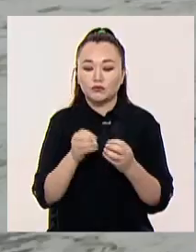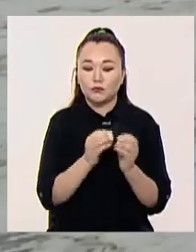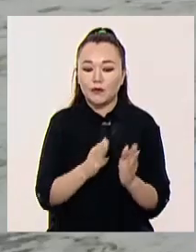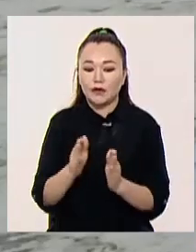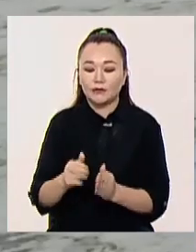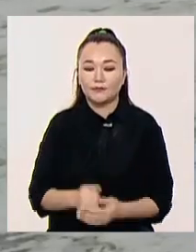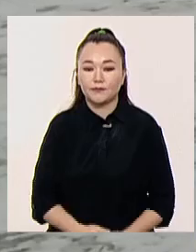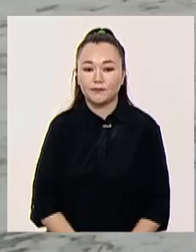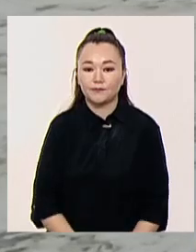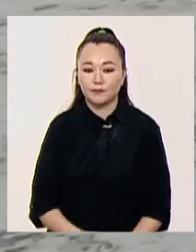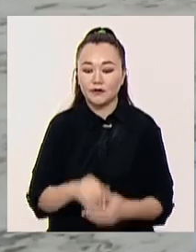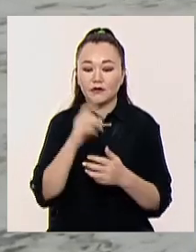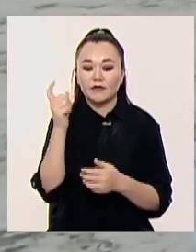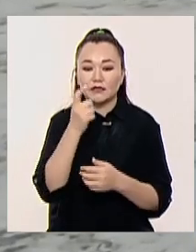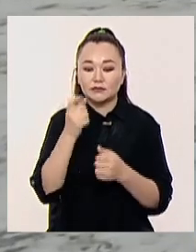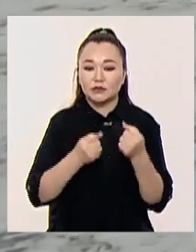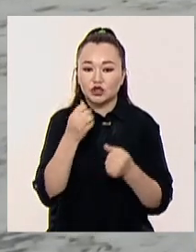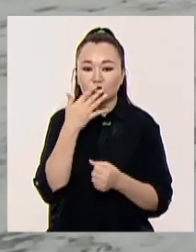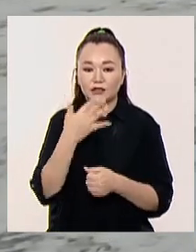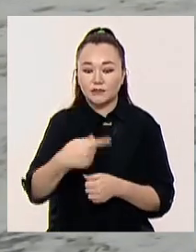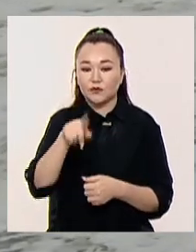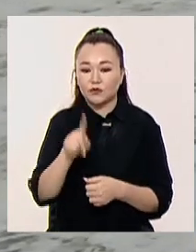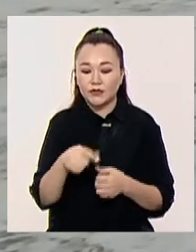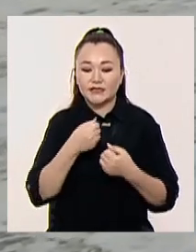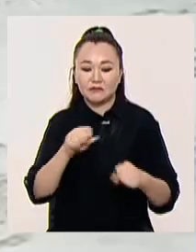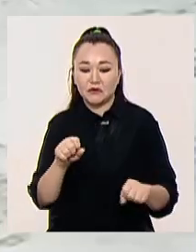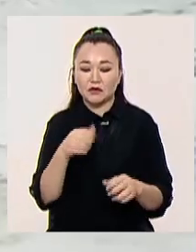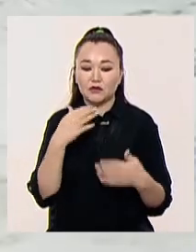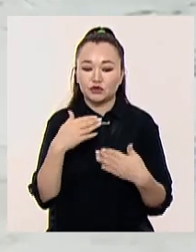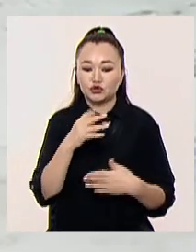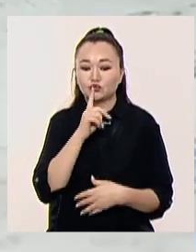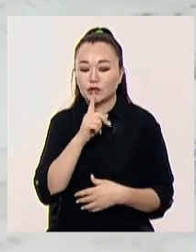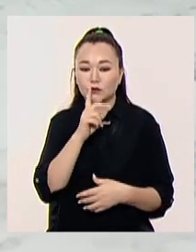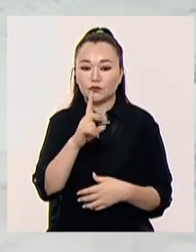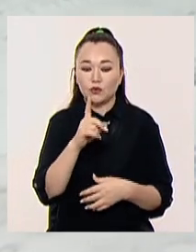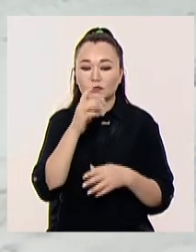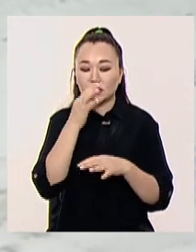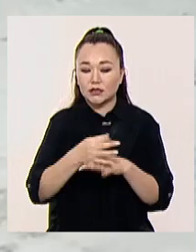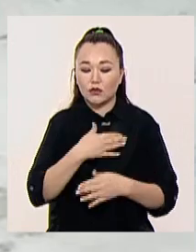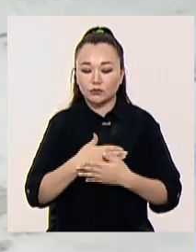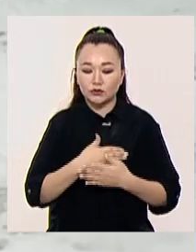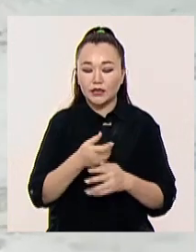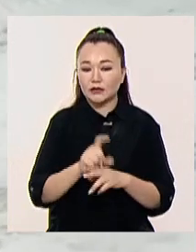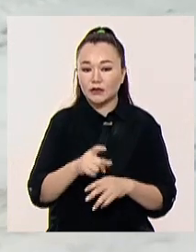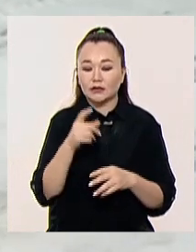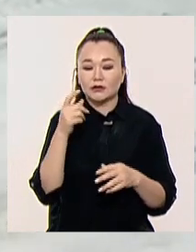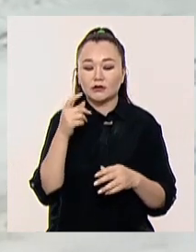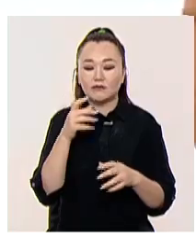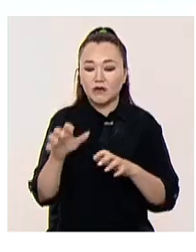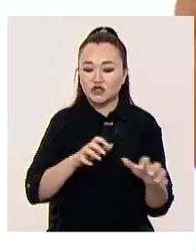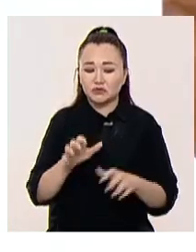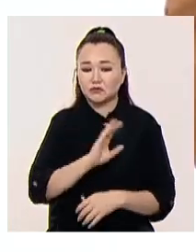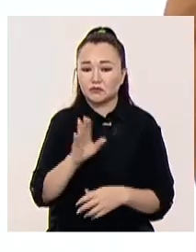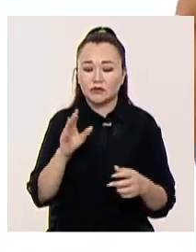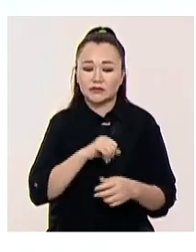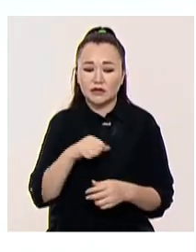порядке. Владельцы машин с иностранными номерами избегают общения с журналистами, но, по словам общественников, это далеко не всегда мошенники. Это